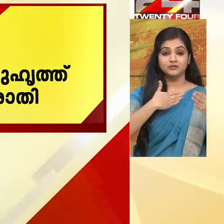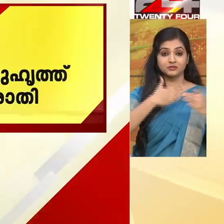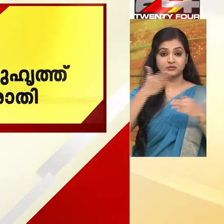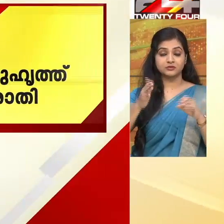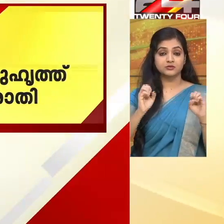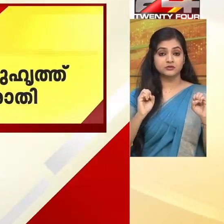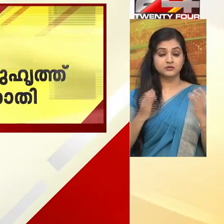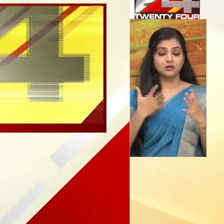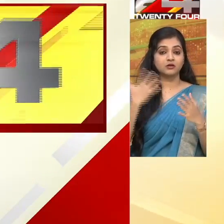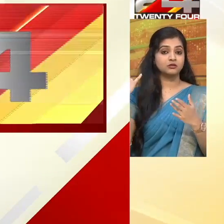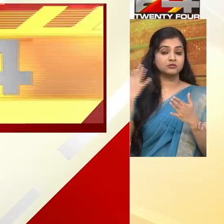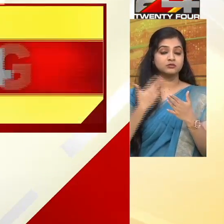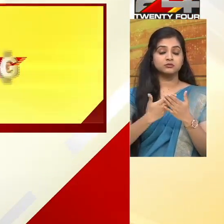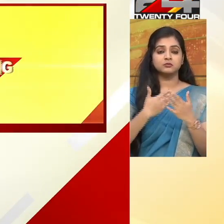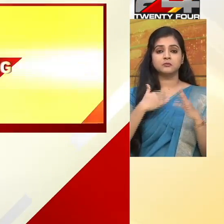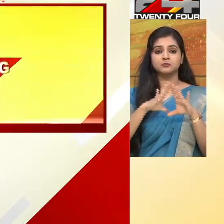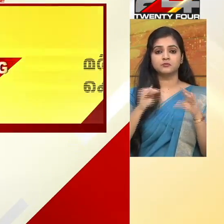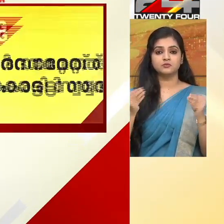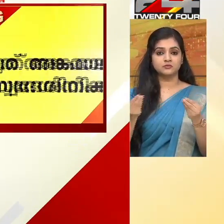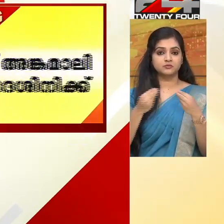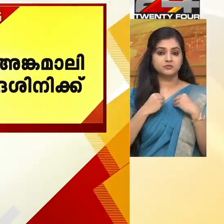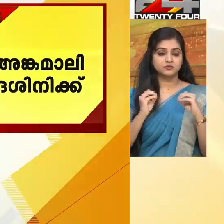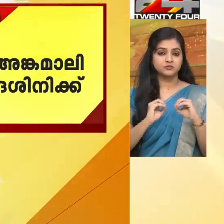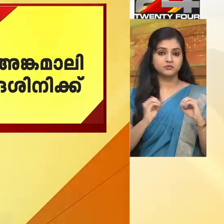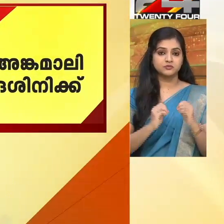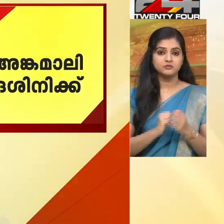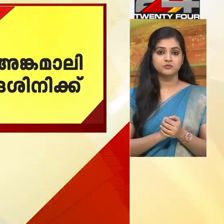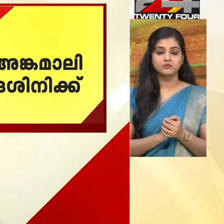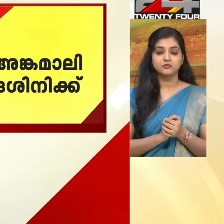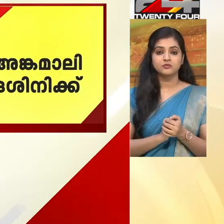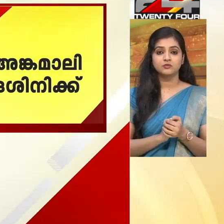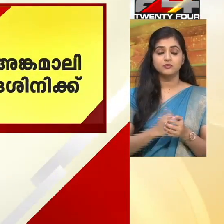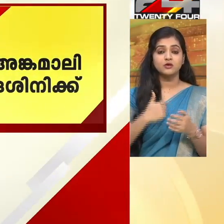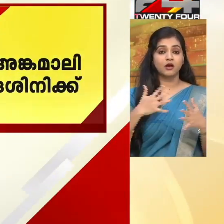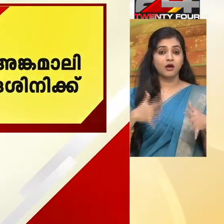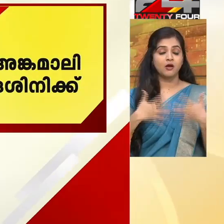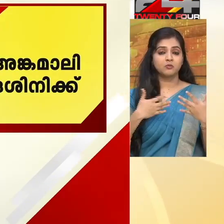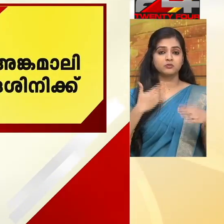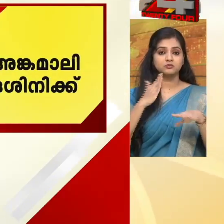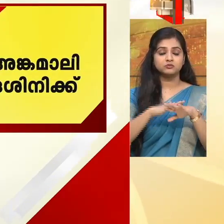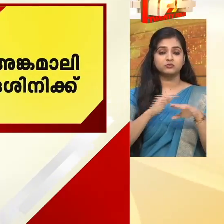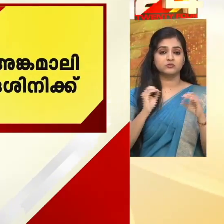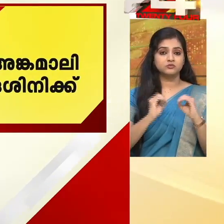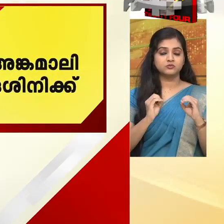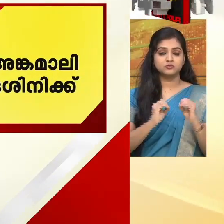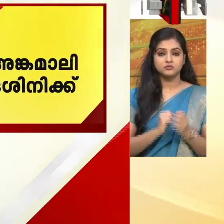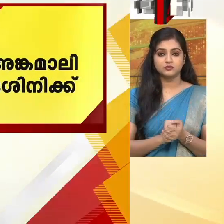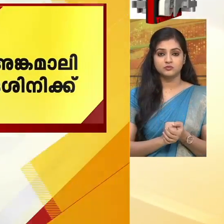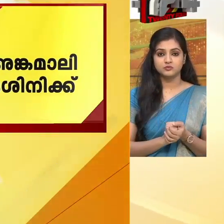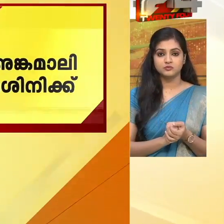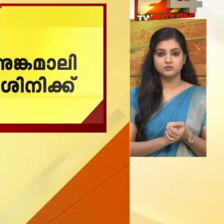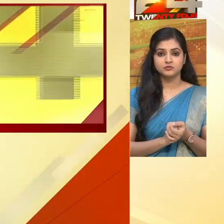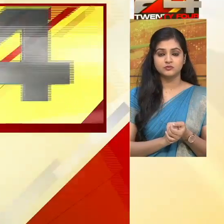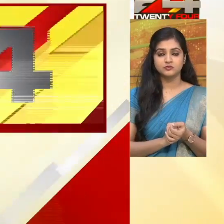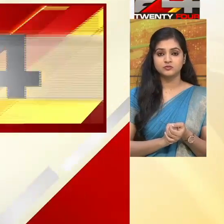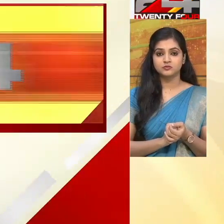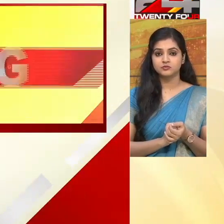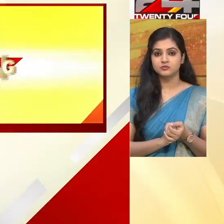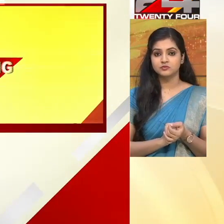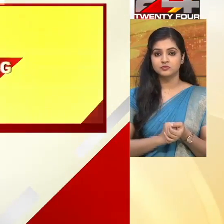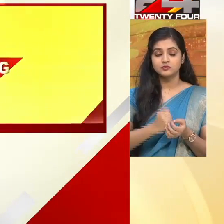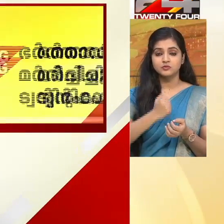തൊട്ട് അവർക്ക് മനസ്സമാധാനം സമാധാനം തന്നിട്ടില്ല. ഒരു രീതിയിൽ സന്തോഷം എന്ന് പറഞ്ഞിട്ട് ഞാൻ അറിഞ്ഞിട്ട് പോലും എന്നെ